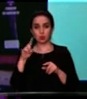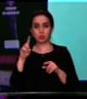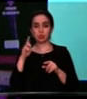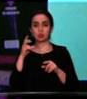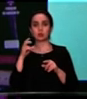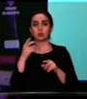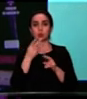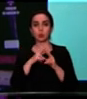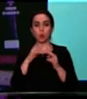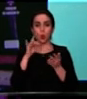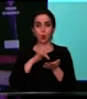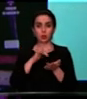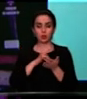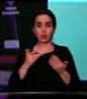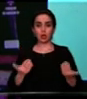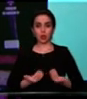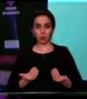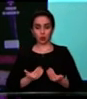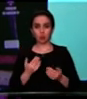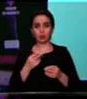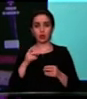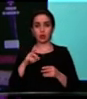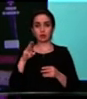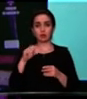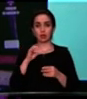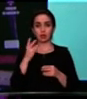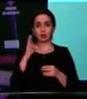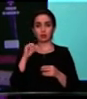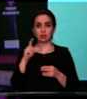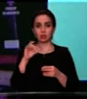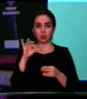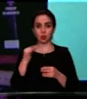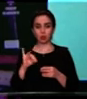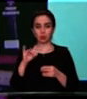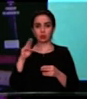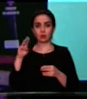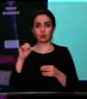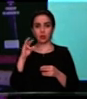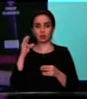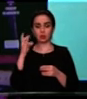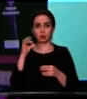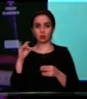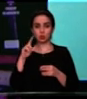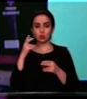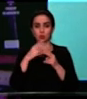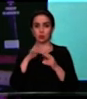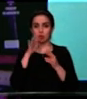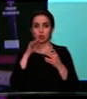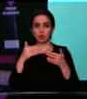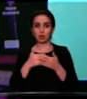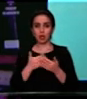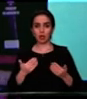сөздән алынган булып, орта хаят эрасы, кайнозой эрасы эсе, кайноз сөздән алынган булып, яңгы